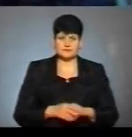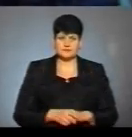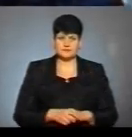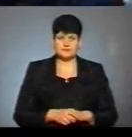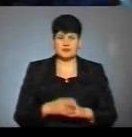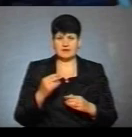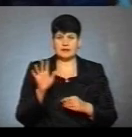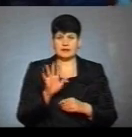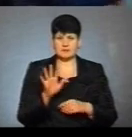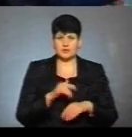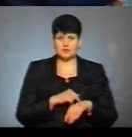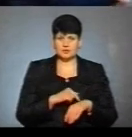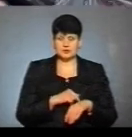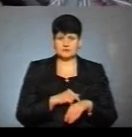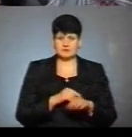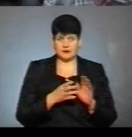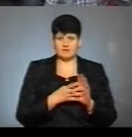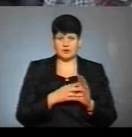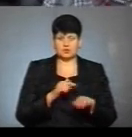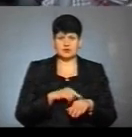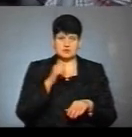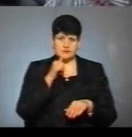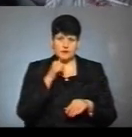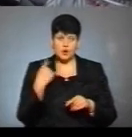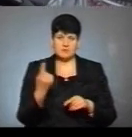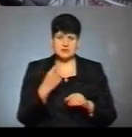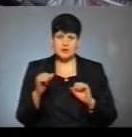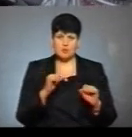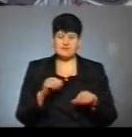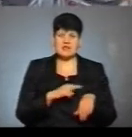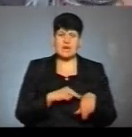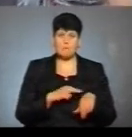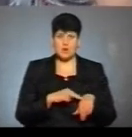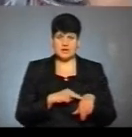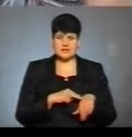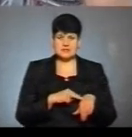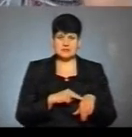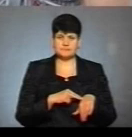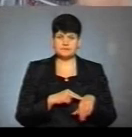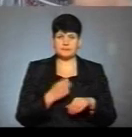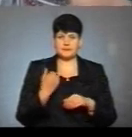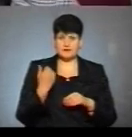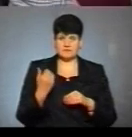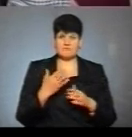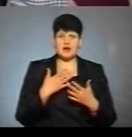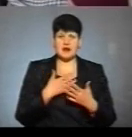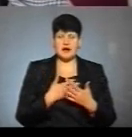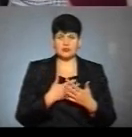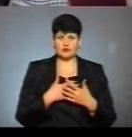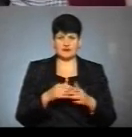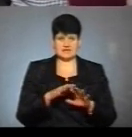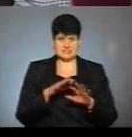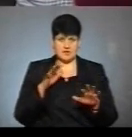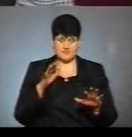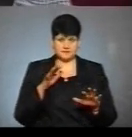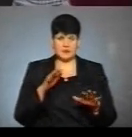п'ятницю на ранок на 9:00. Обласне управління поліції, в актовому залі. В зв'язку з тим, що ми